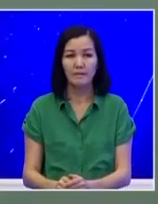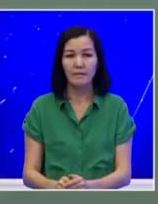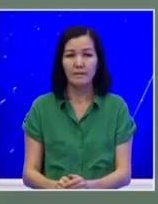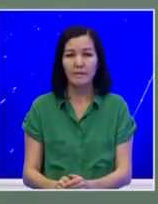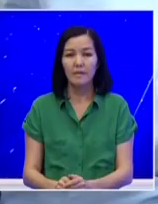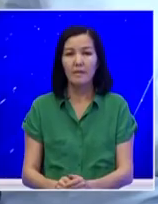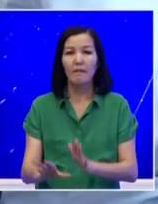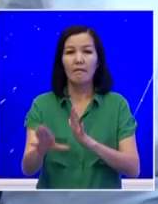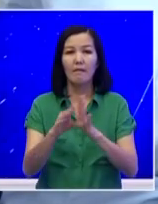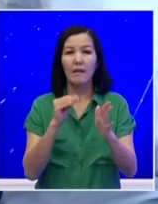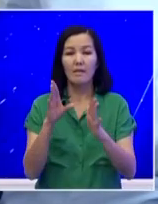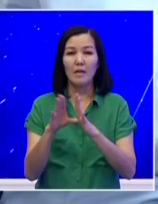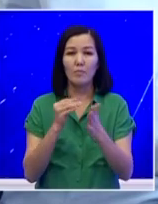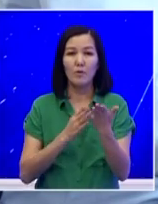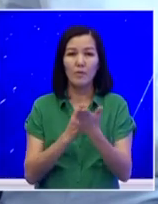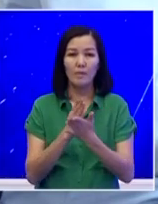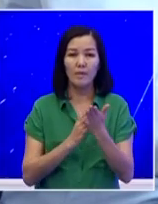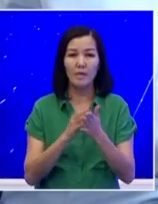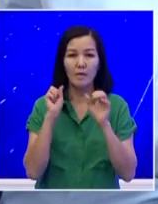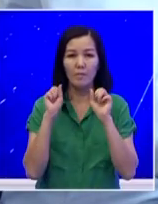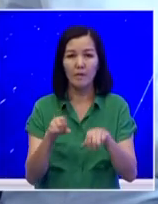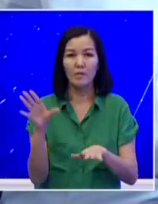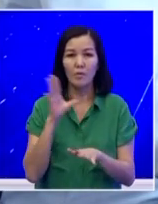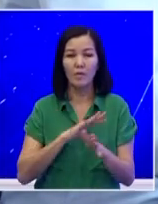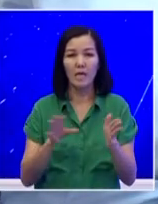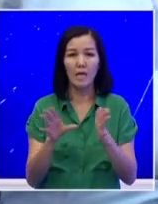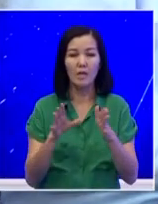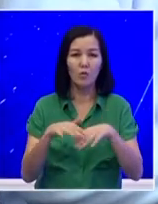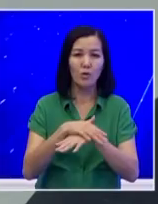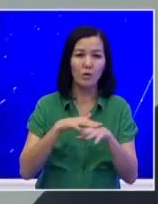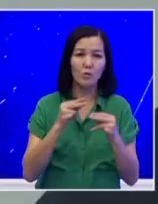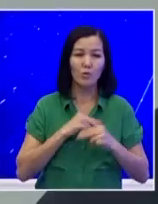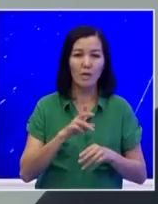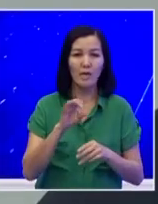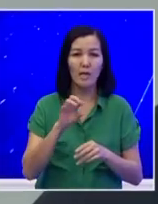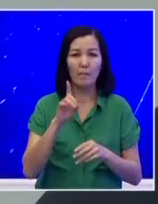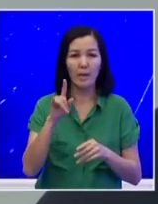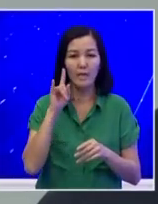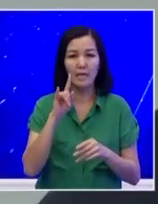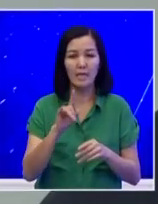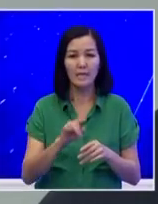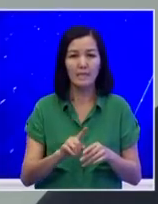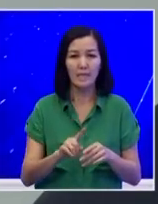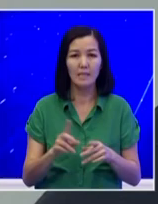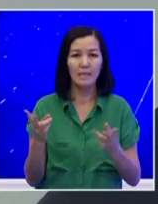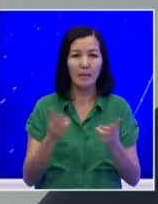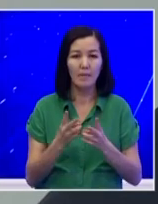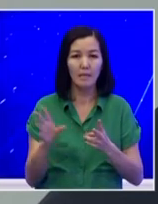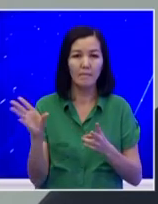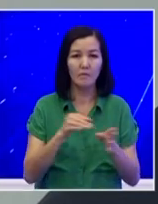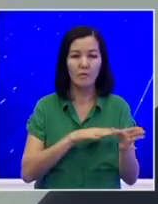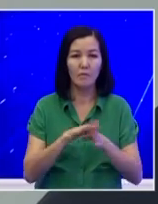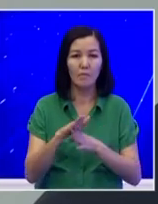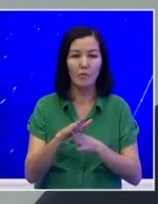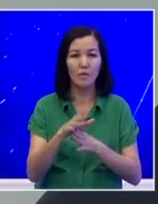Для набора сотрудников работодатели могут воспользоваться электронной биржей труда EMBK.KZ. Необходимо всего-то заполнить